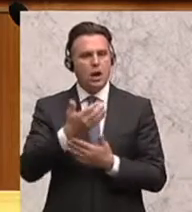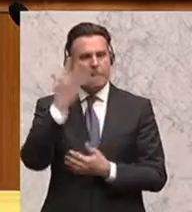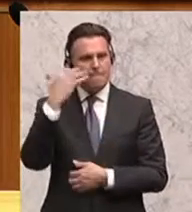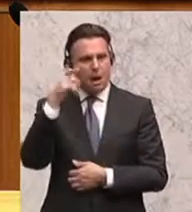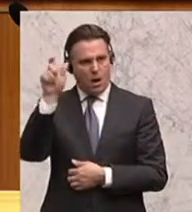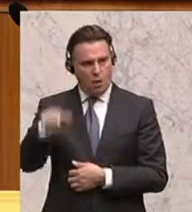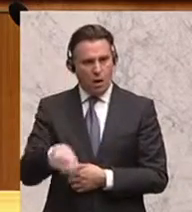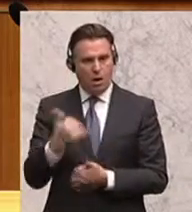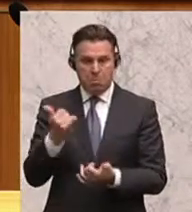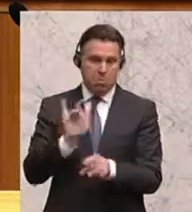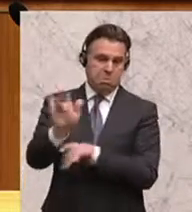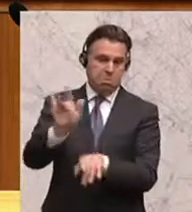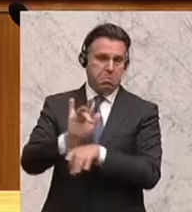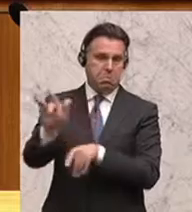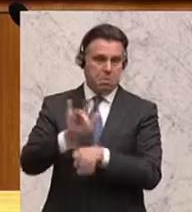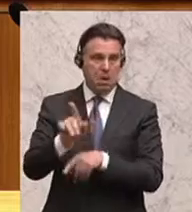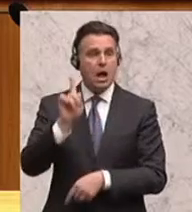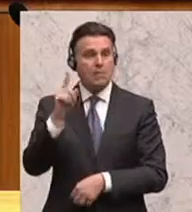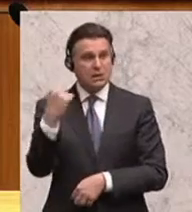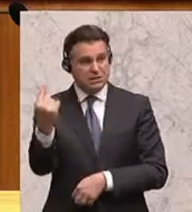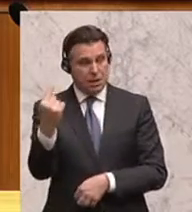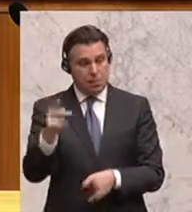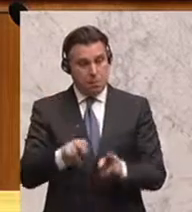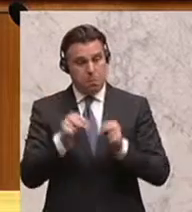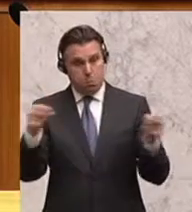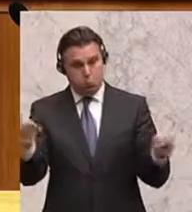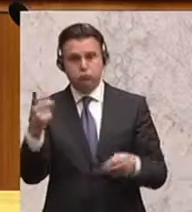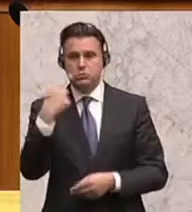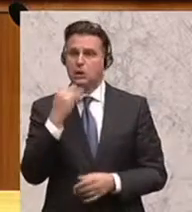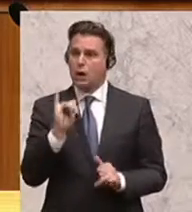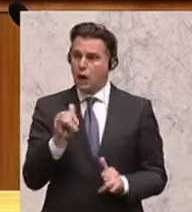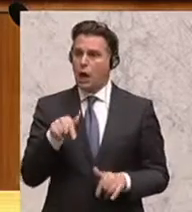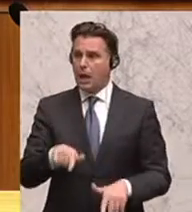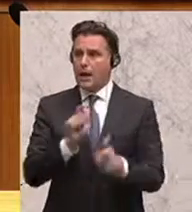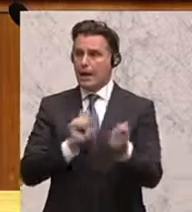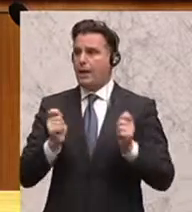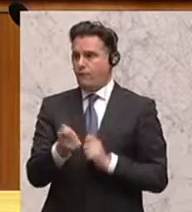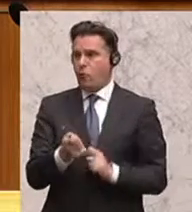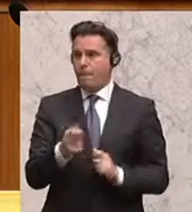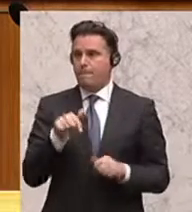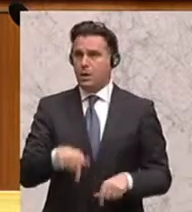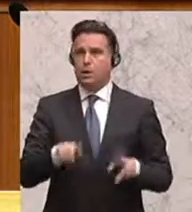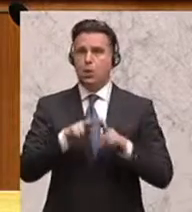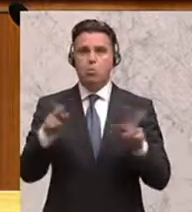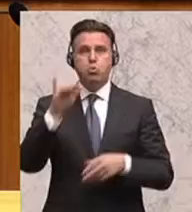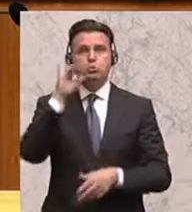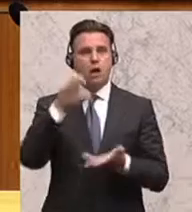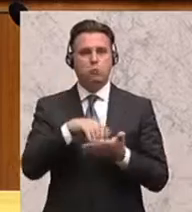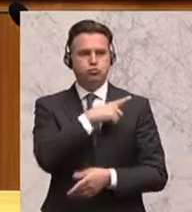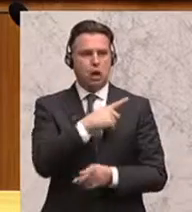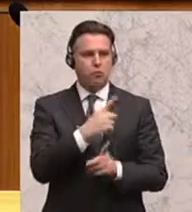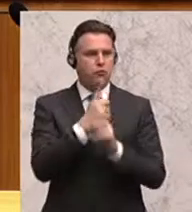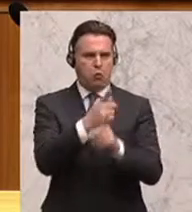der immer wieder hier begeistert wird er dabei auf bundesebene dieser form mitgemacht die die bundeshauptstadt wien bis heute nicht